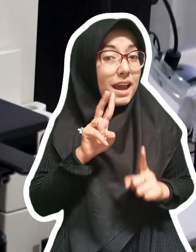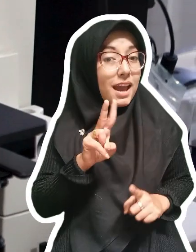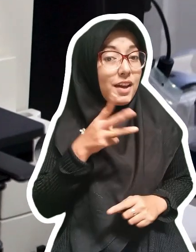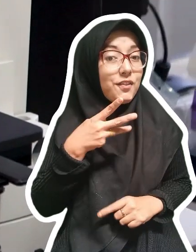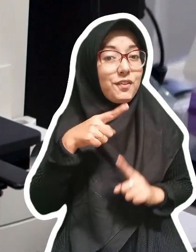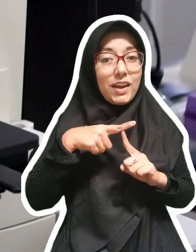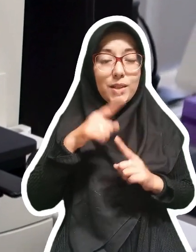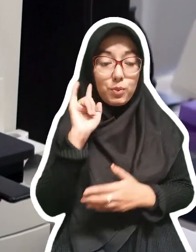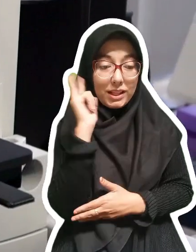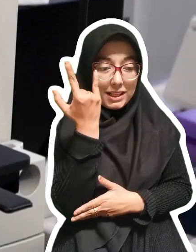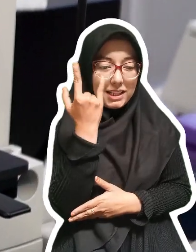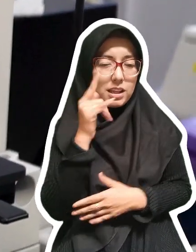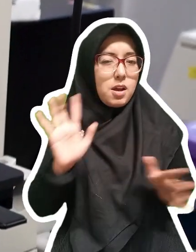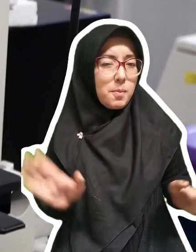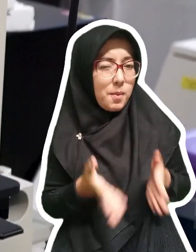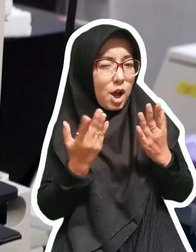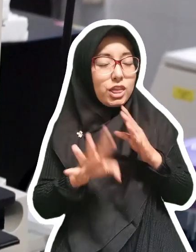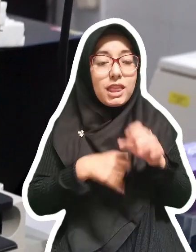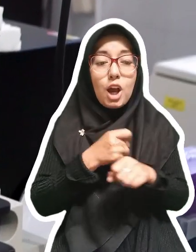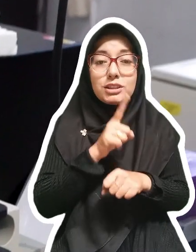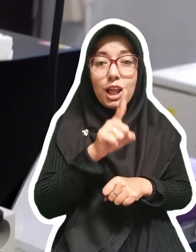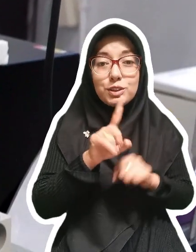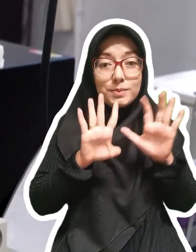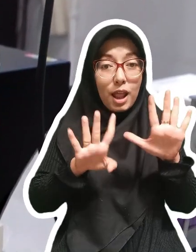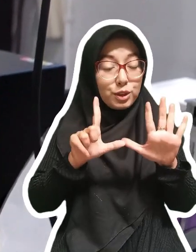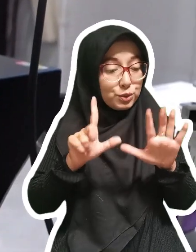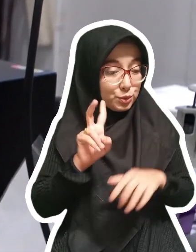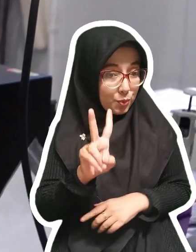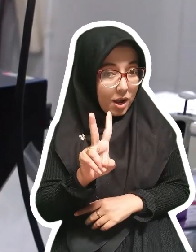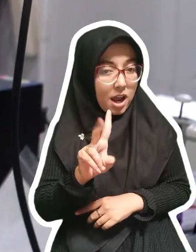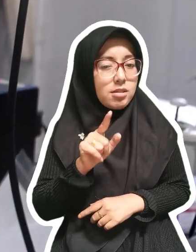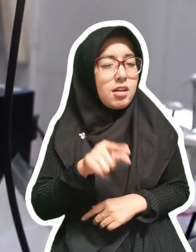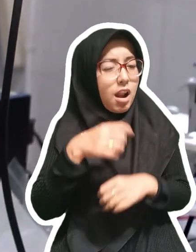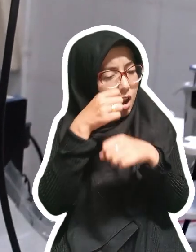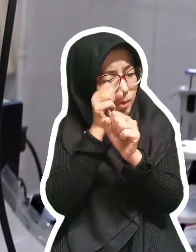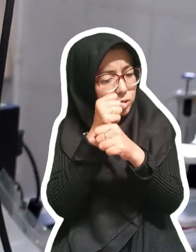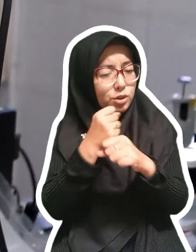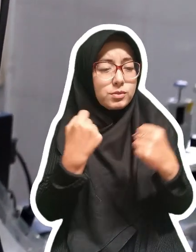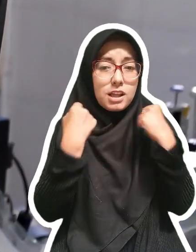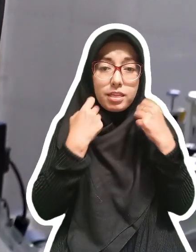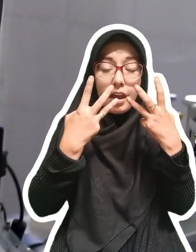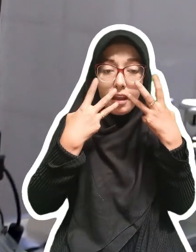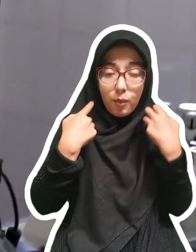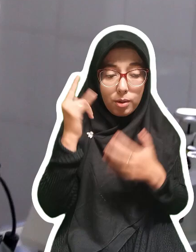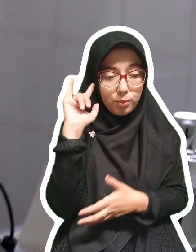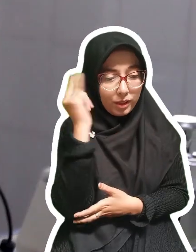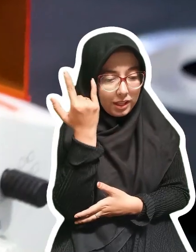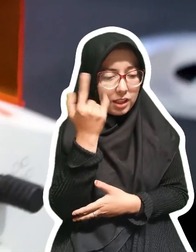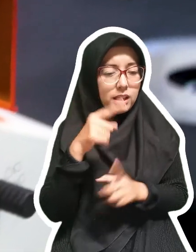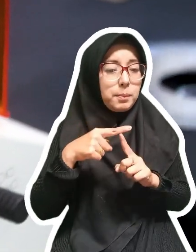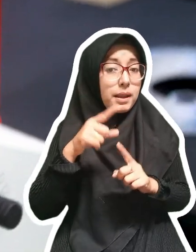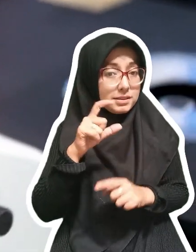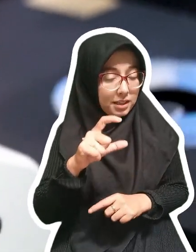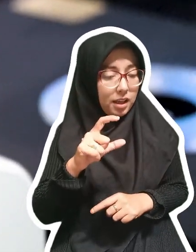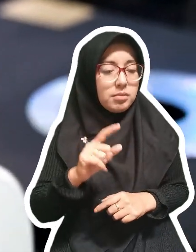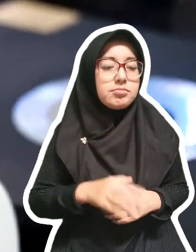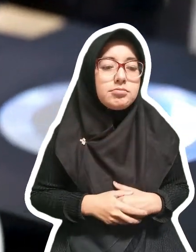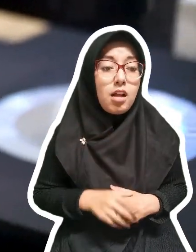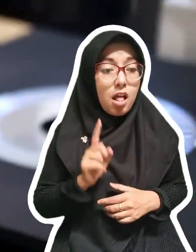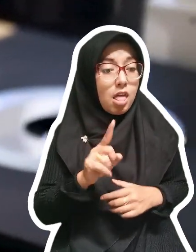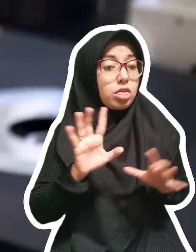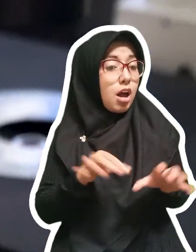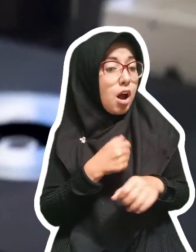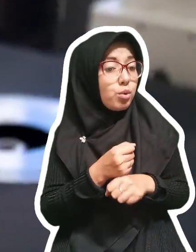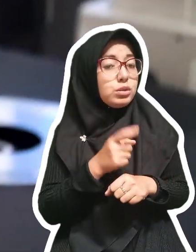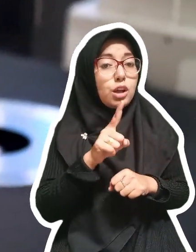BVET Bukit Tinggi berdiri pada tahun 1972 sebagai Laboratorium Kesehatan Hewan Bukit Tinggi tipe C. Pada